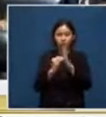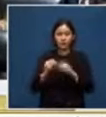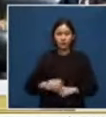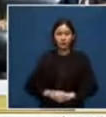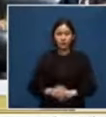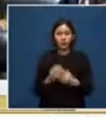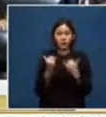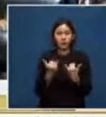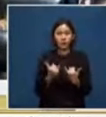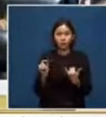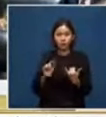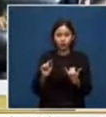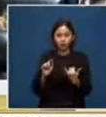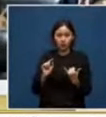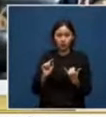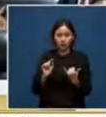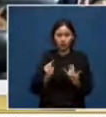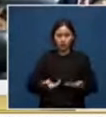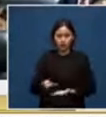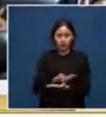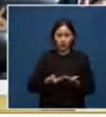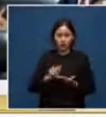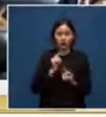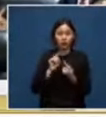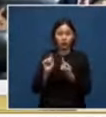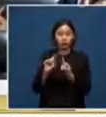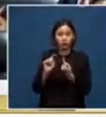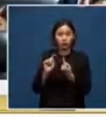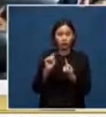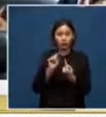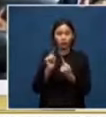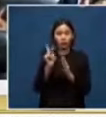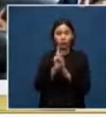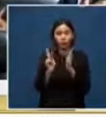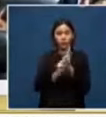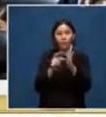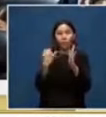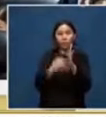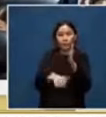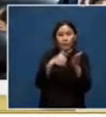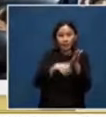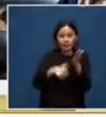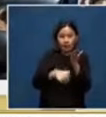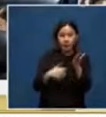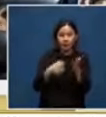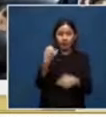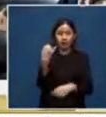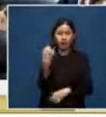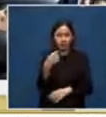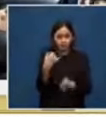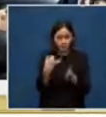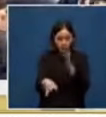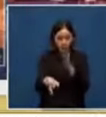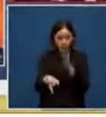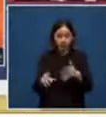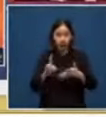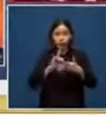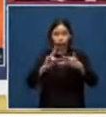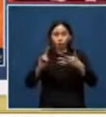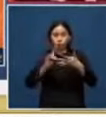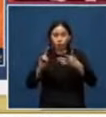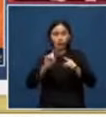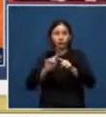วันนี้ก็จะมาหารือในเรื่องว่าคดีผิดนัดชำระหนี้ค่าใช้จ่ายส่วนกลางของคอนโด